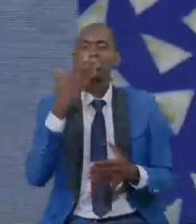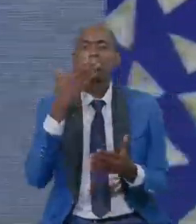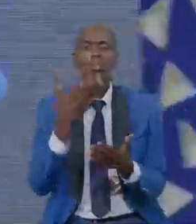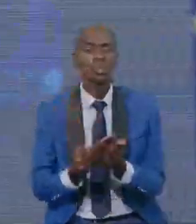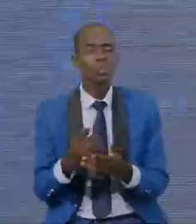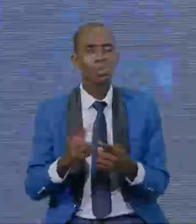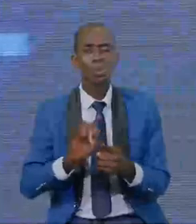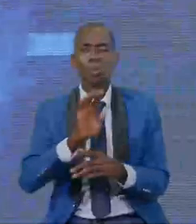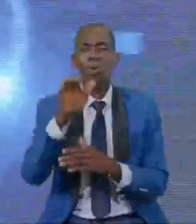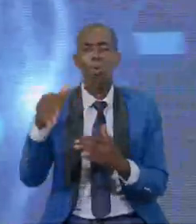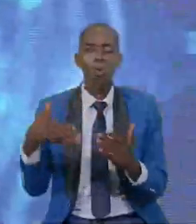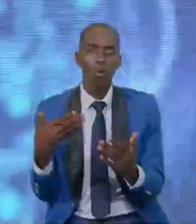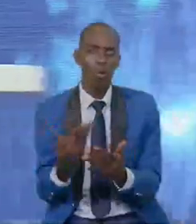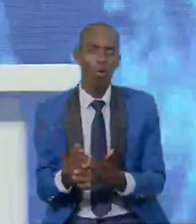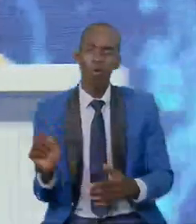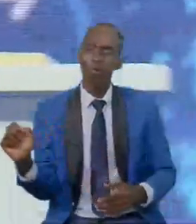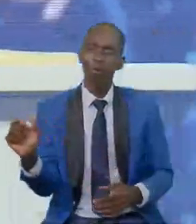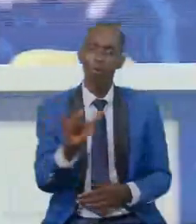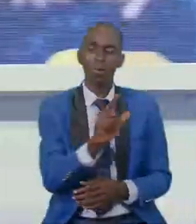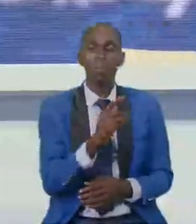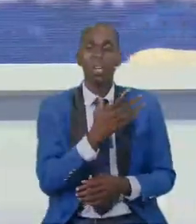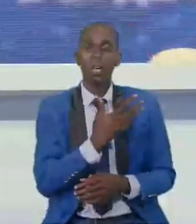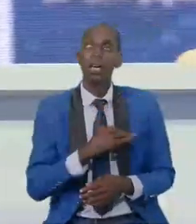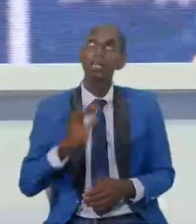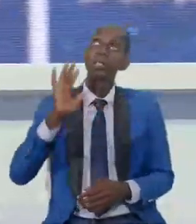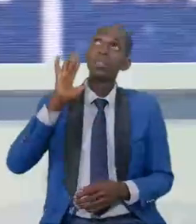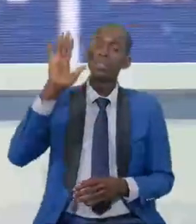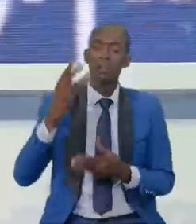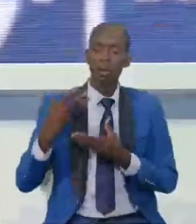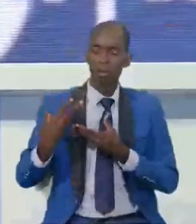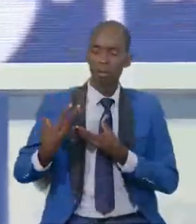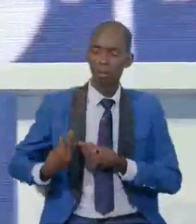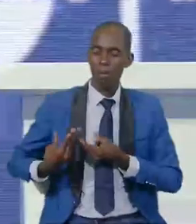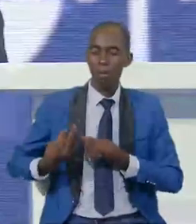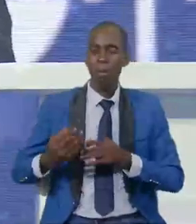L'Éternel est bon envers tous.